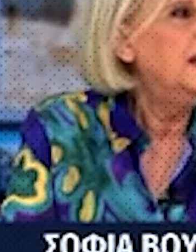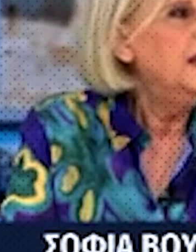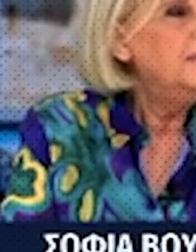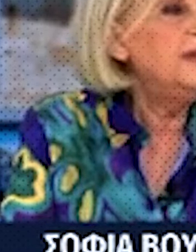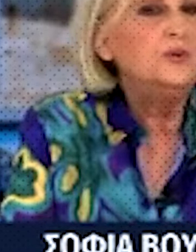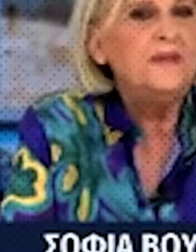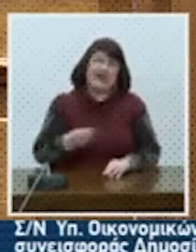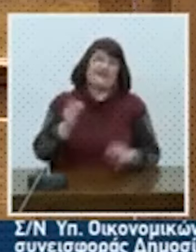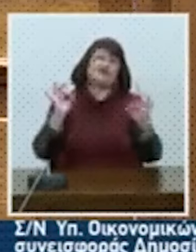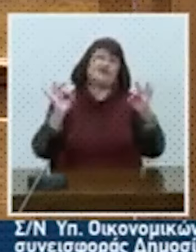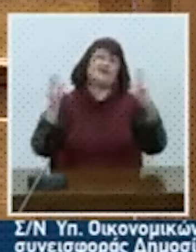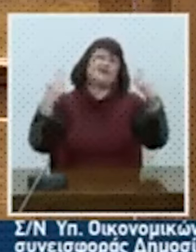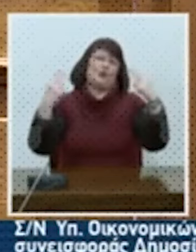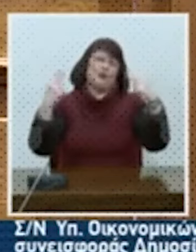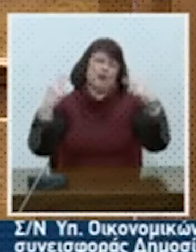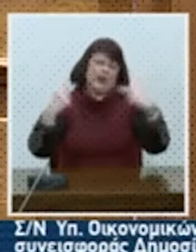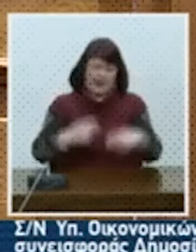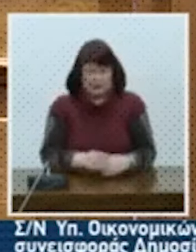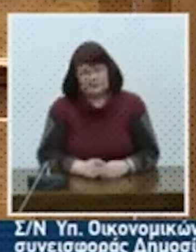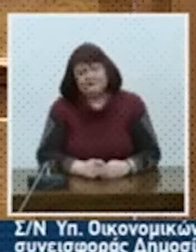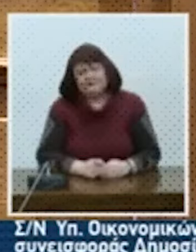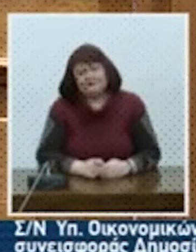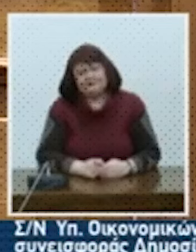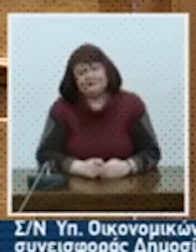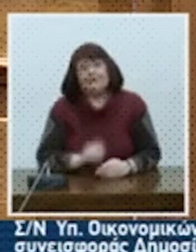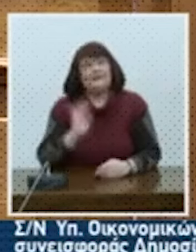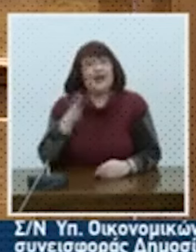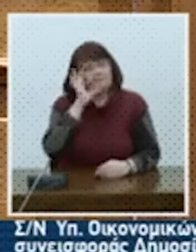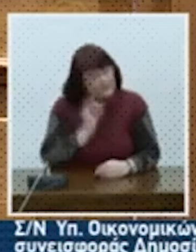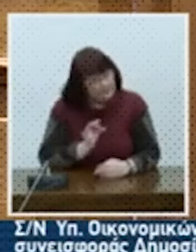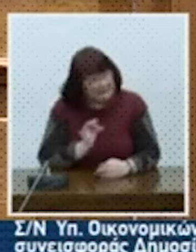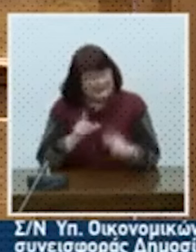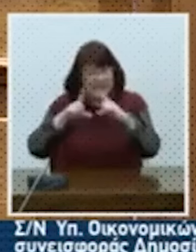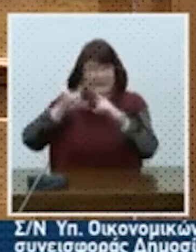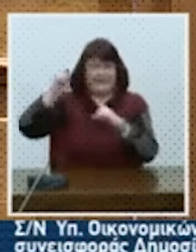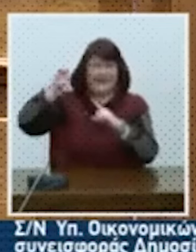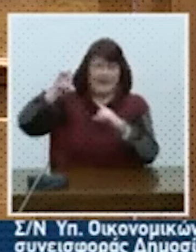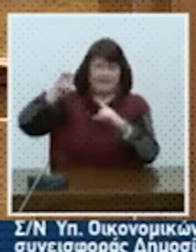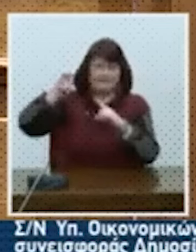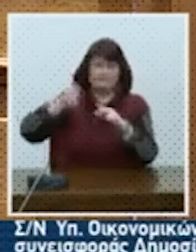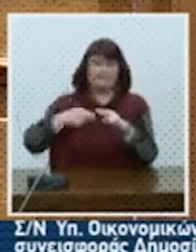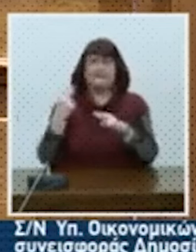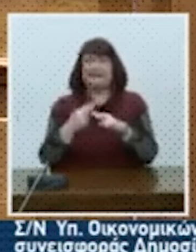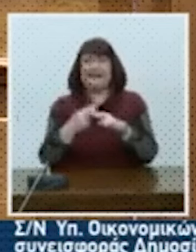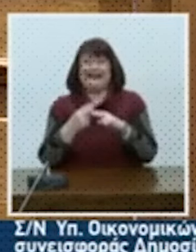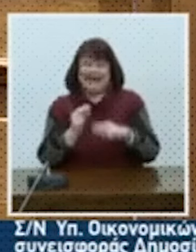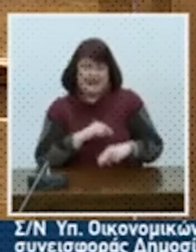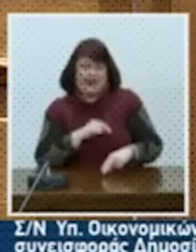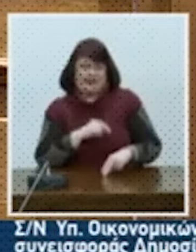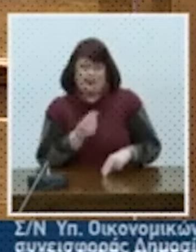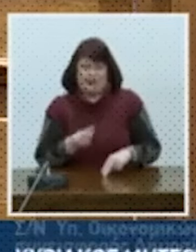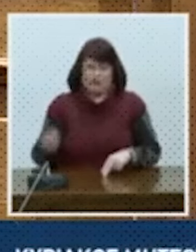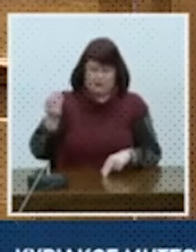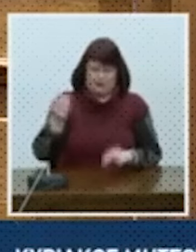δεν υπάρχουν υπερκέρδη. Εάν λοιπόν πράγματι η ΔΕΗ έχει σημαντικά κέρδη ως αποτέλεσμα